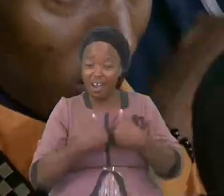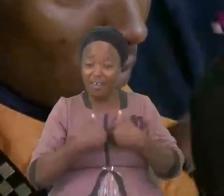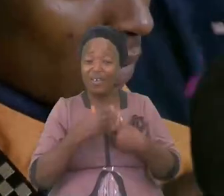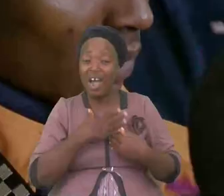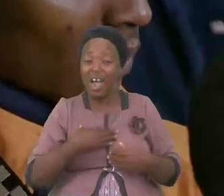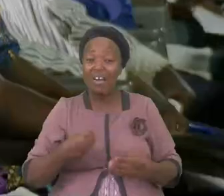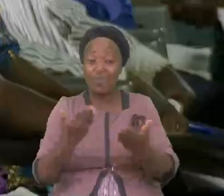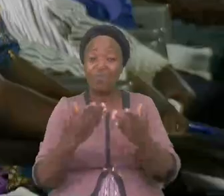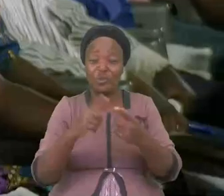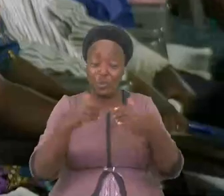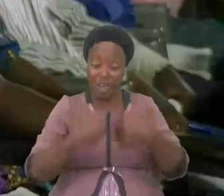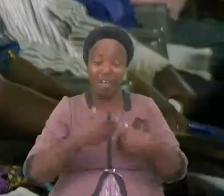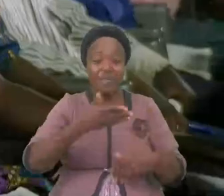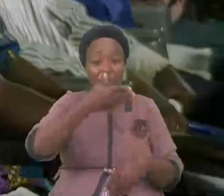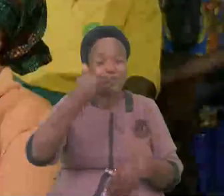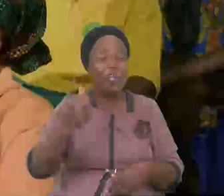qui avons